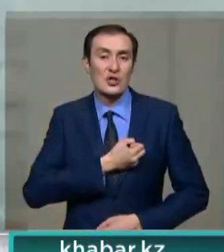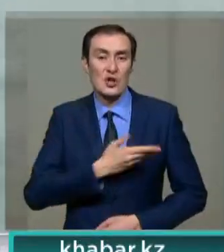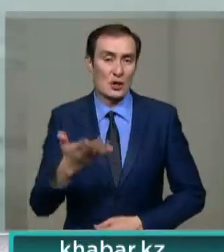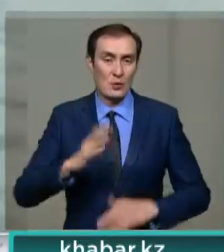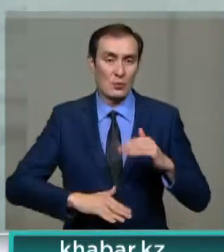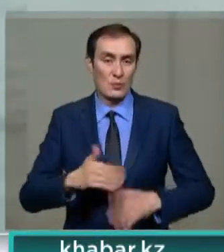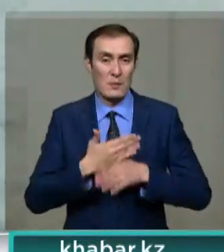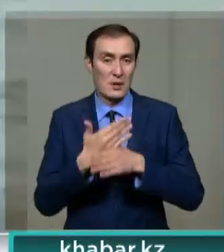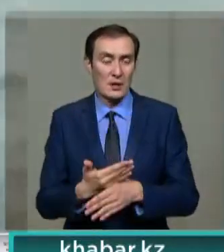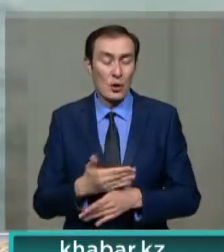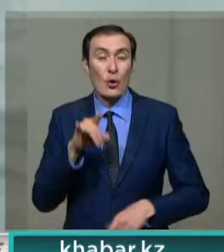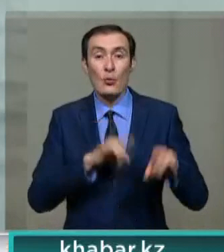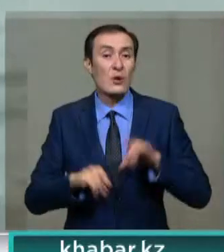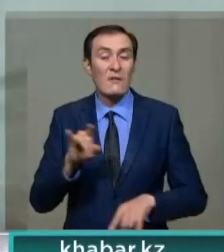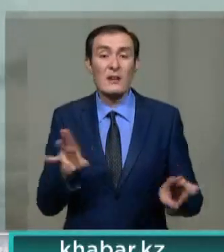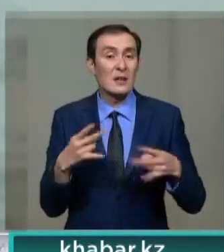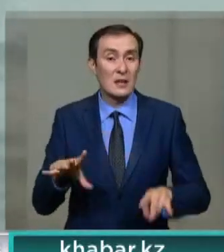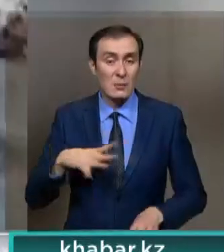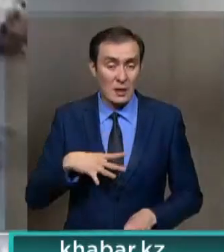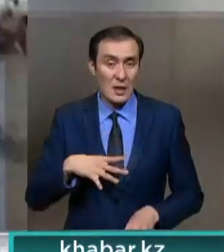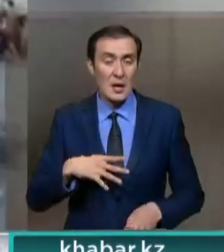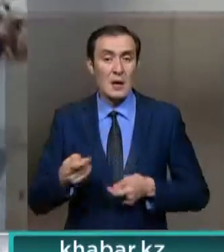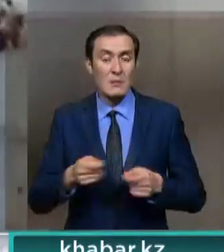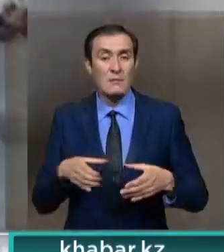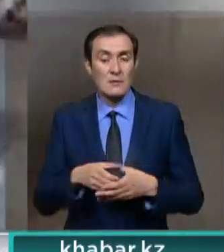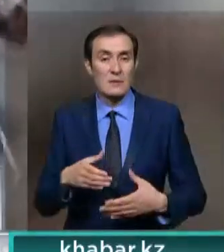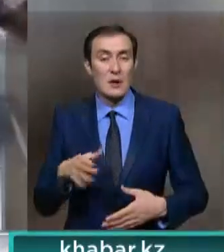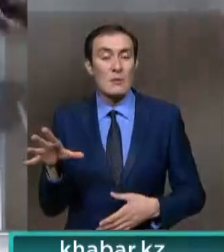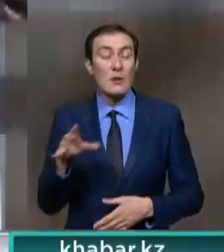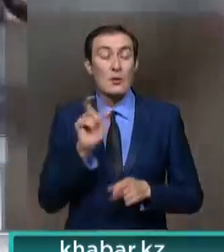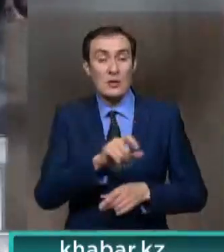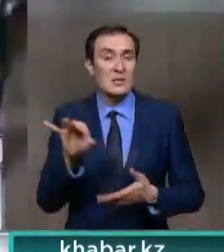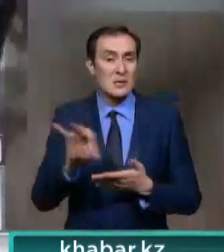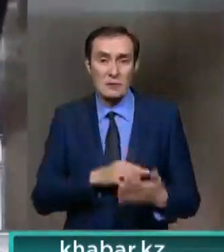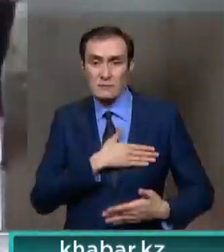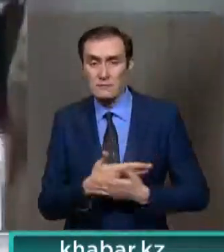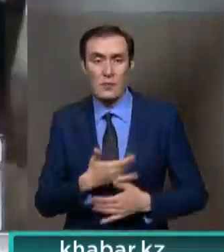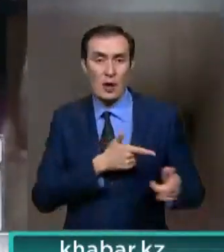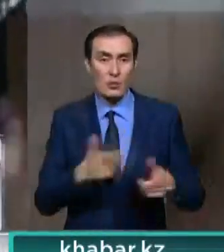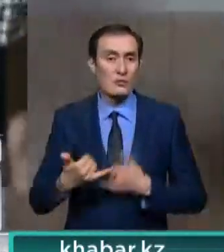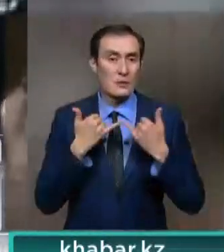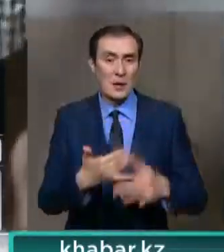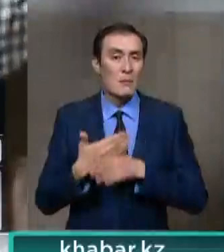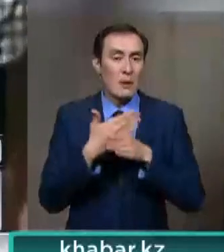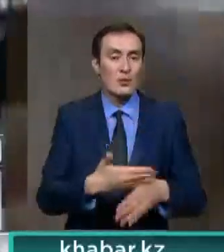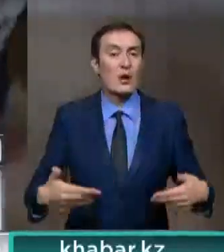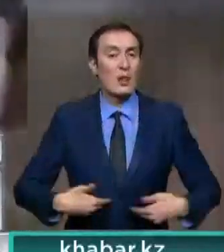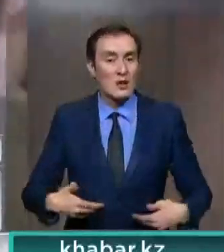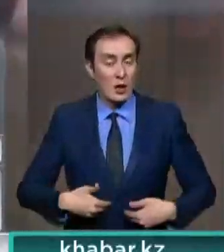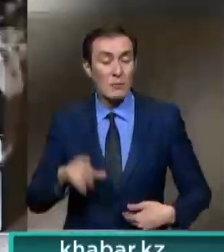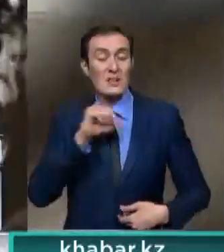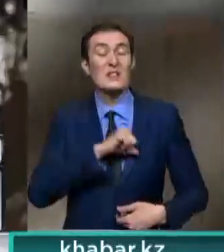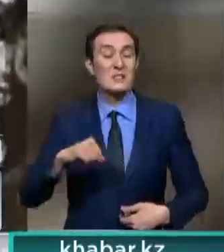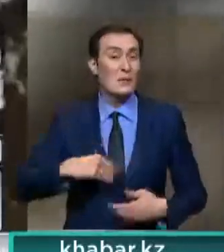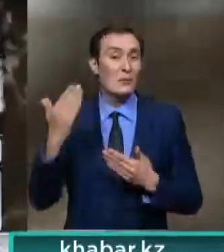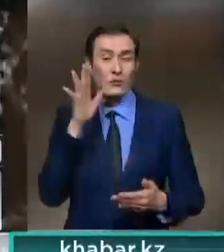рукой. Уговаривать никого не пришлось. Аральцы прониклись болью несчастных людей и сразу выразили полную готовность помочь голодающим, хотя и